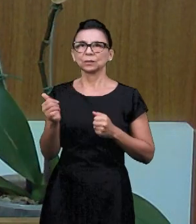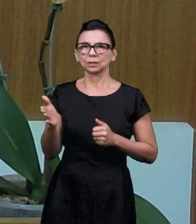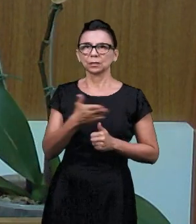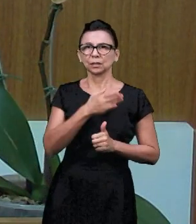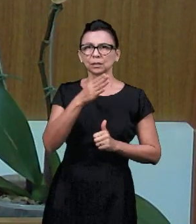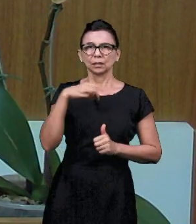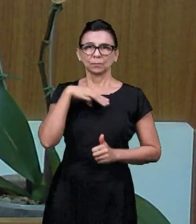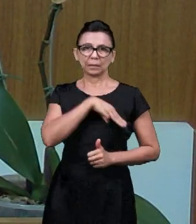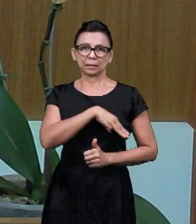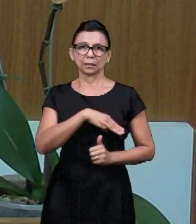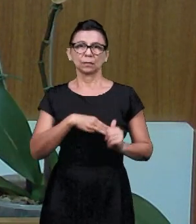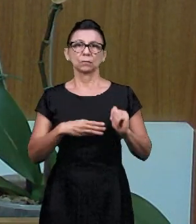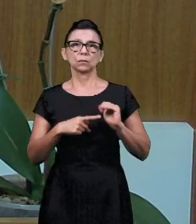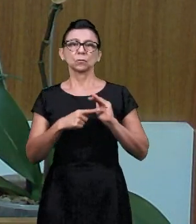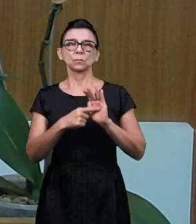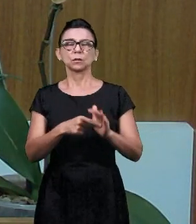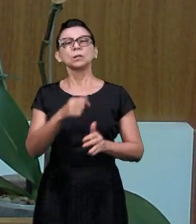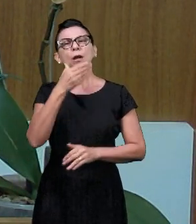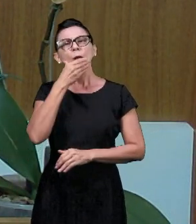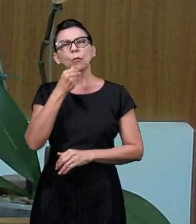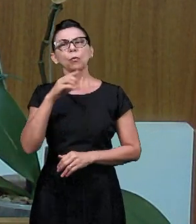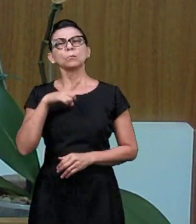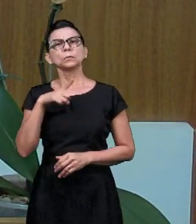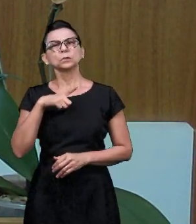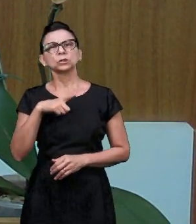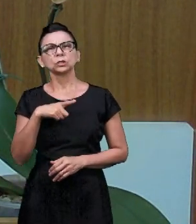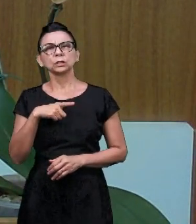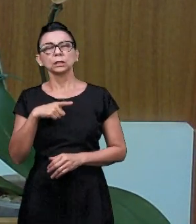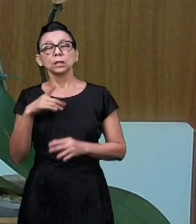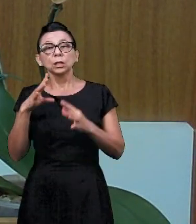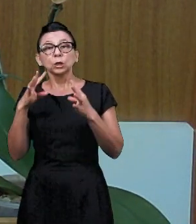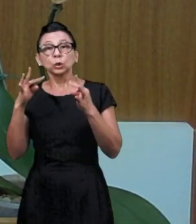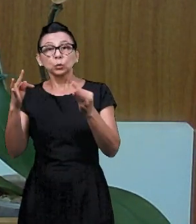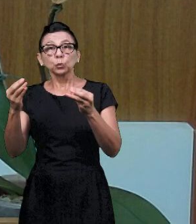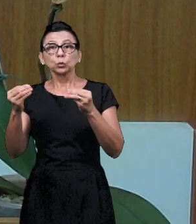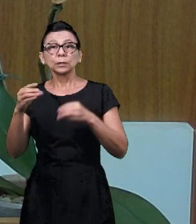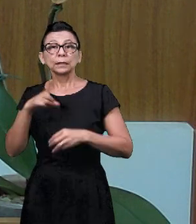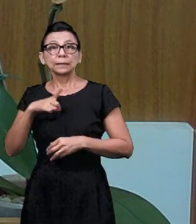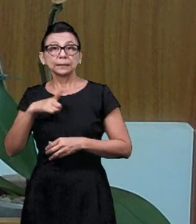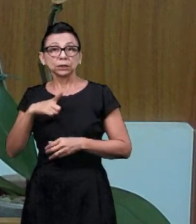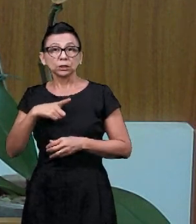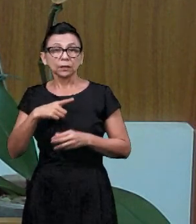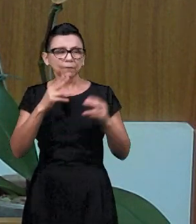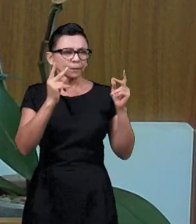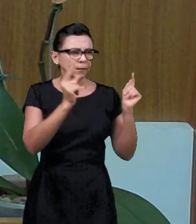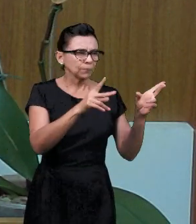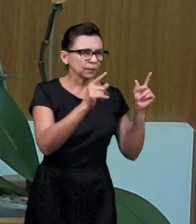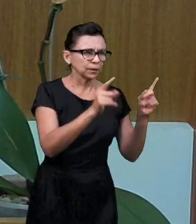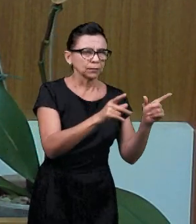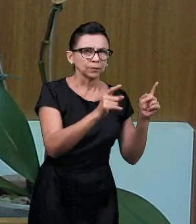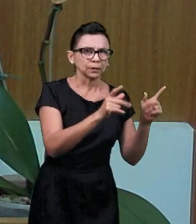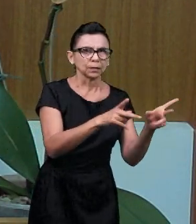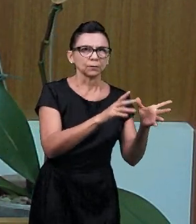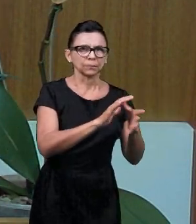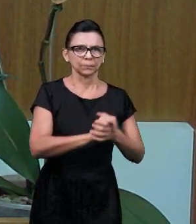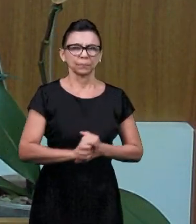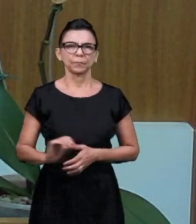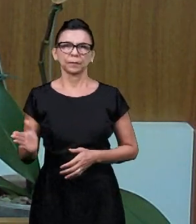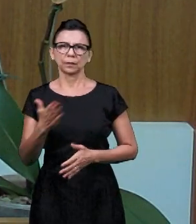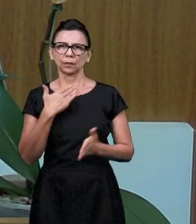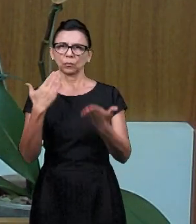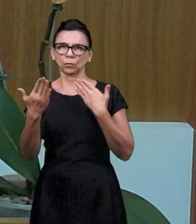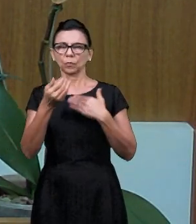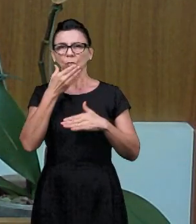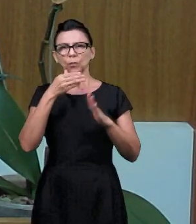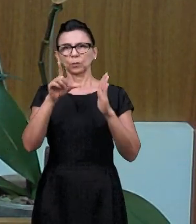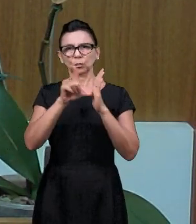vendre? Il vend ses valeurs. Il était professeur de théologie. Il avait une église qui